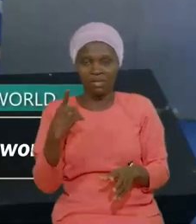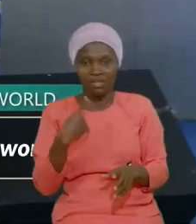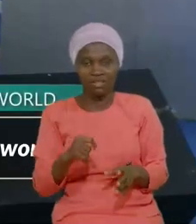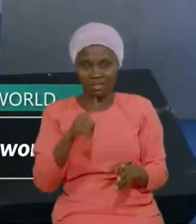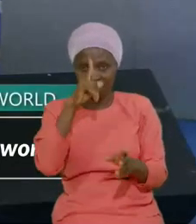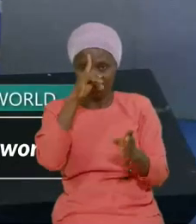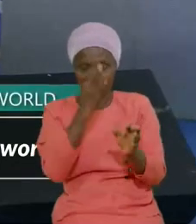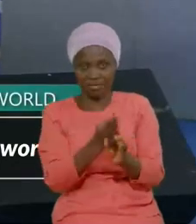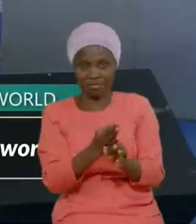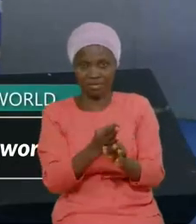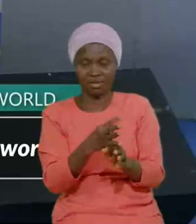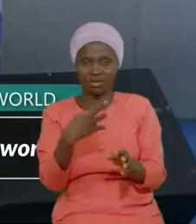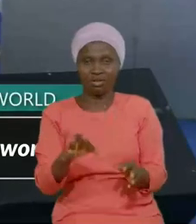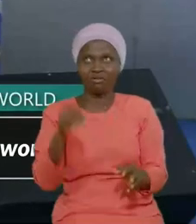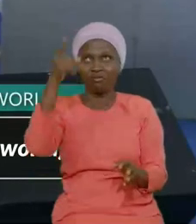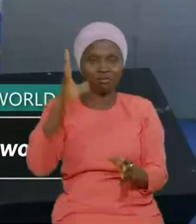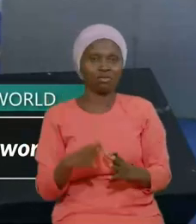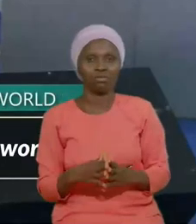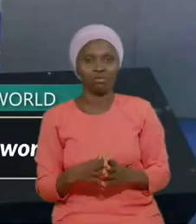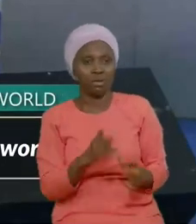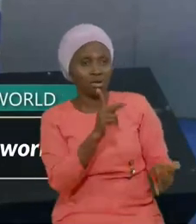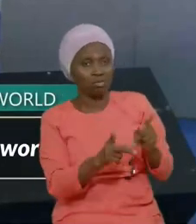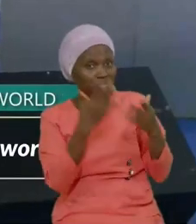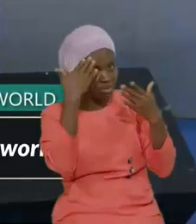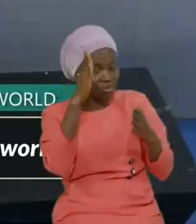Ensuite, il faut refléter la fidélité de Dieu.